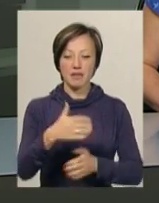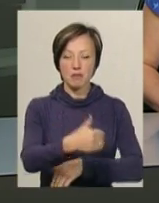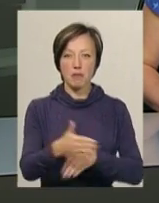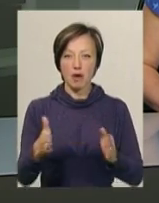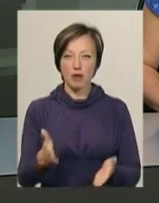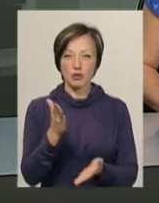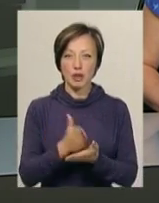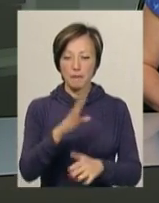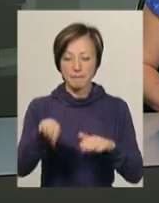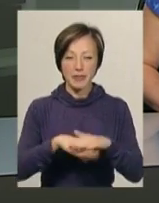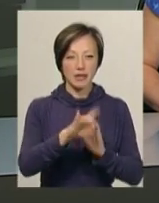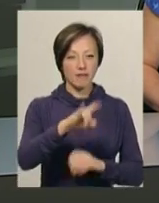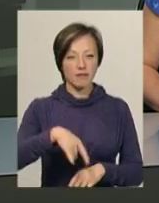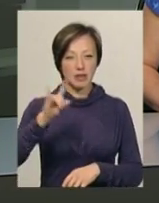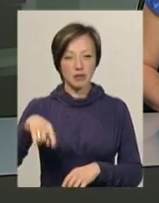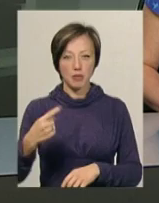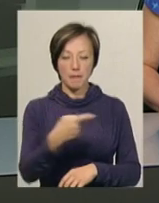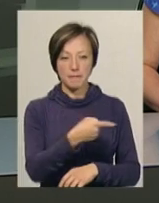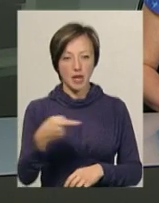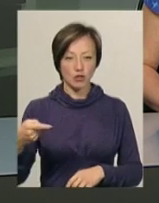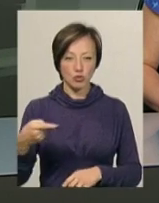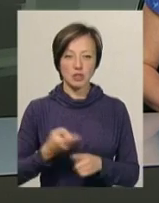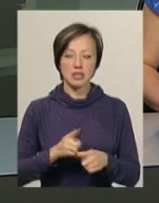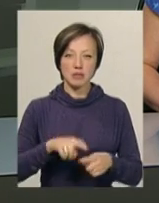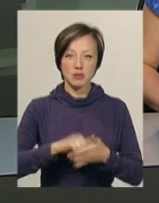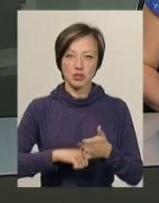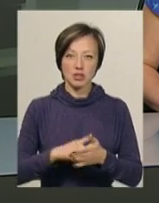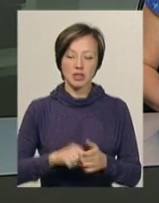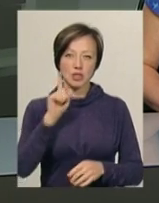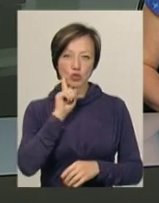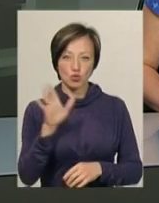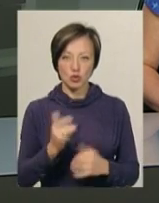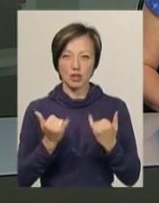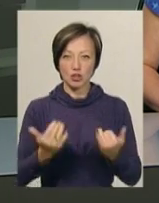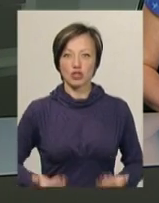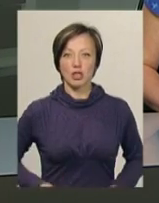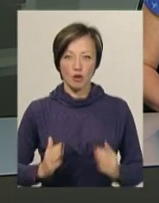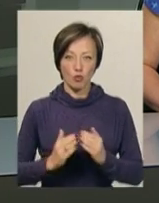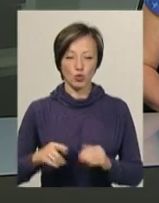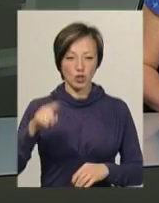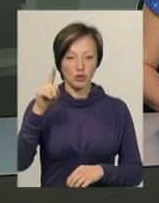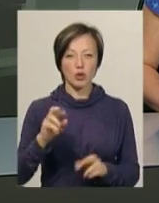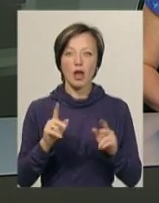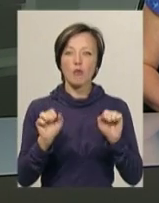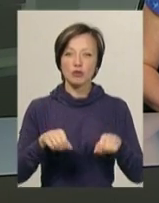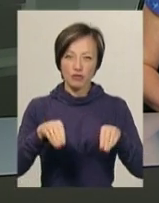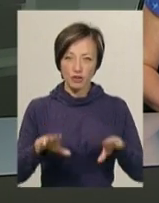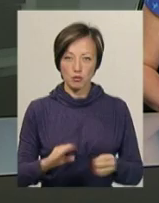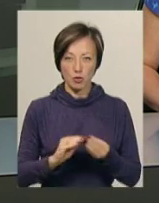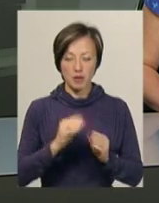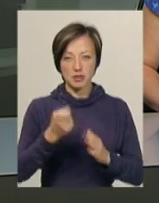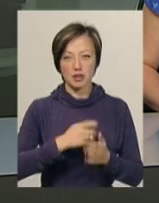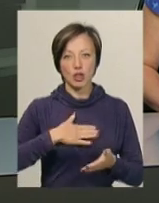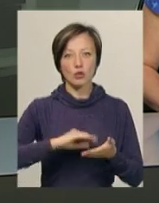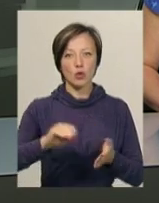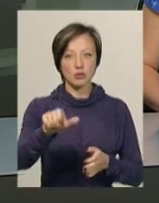баки розташовані під вікнами квартири першого поверху. Це спричиняє незручності для жителів будинку. Як можна вирішити проблему,